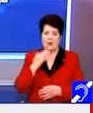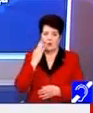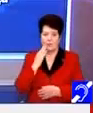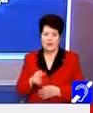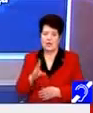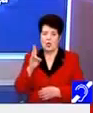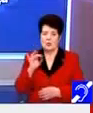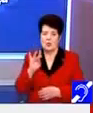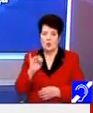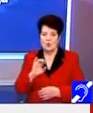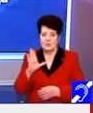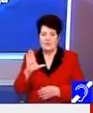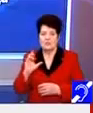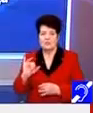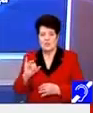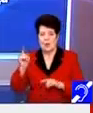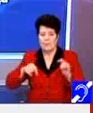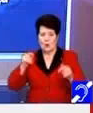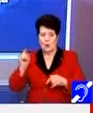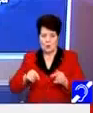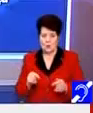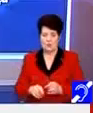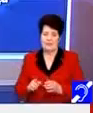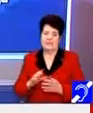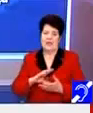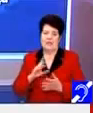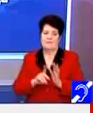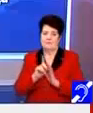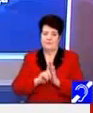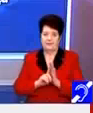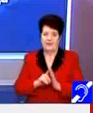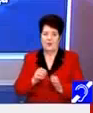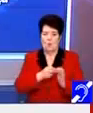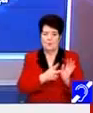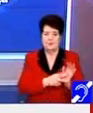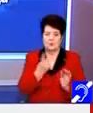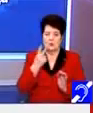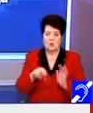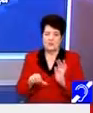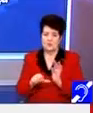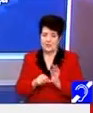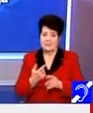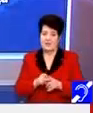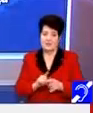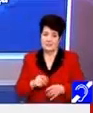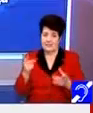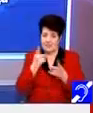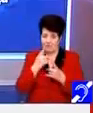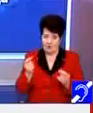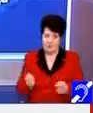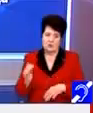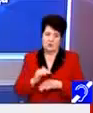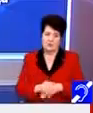mare parte noros și ploios. Maximele vor varia între 18 și 26 de grade. Acestea au fost informațiile.